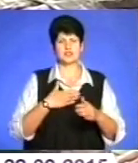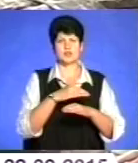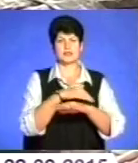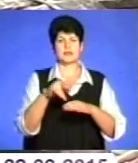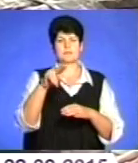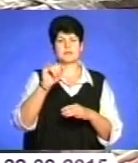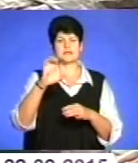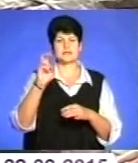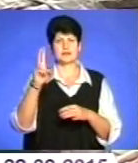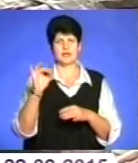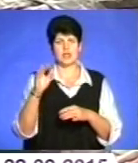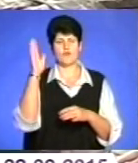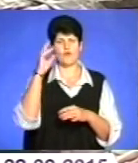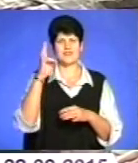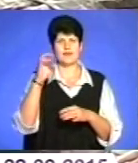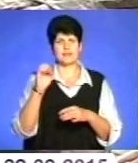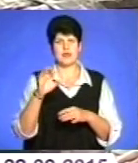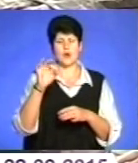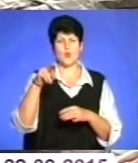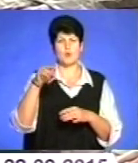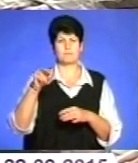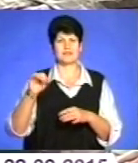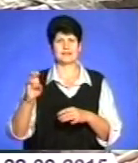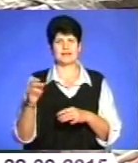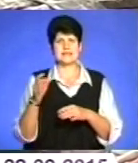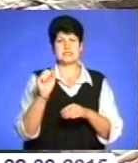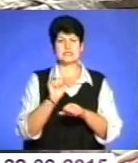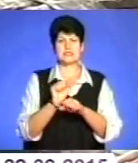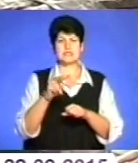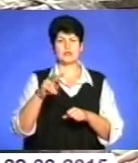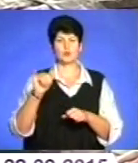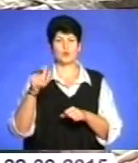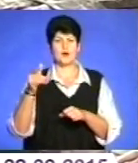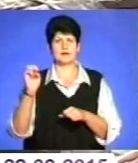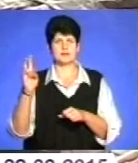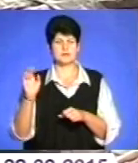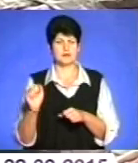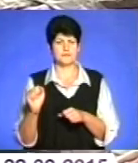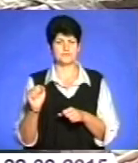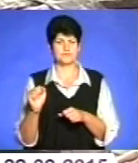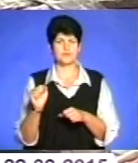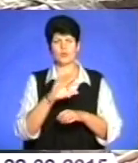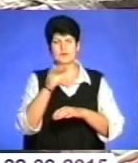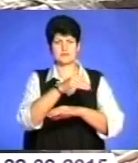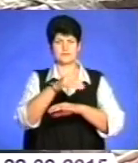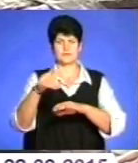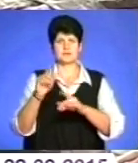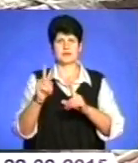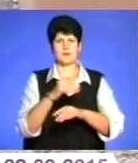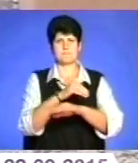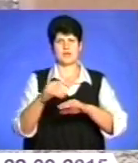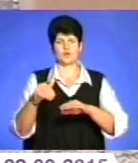Водяне, Опитне, Станиця Луганська, фактично весь передній край. Ми їздимо тільки по